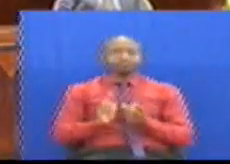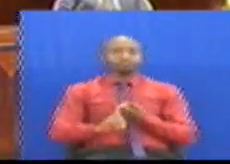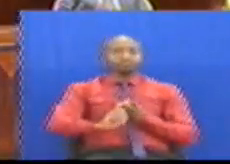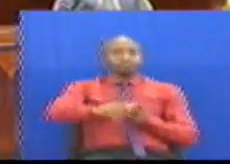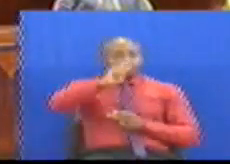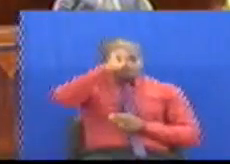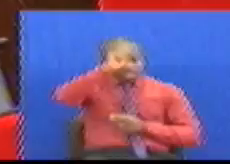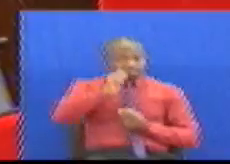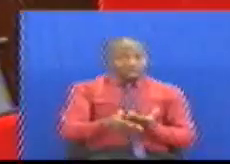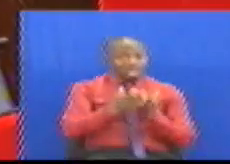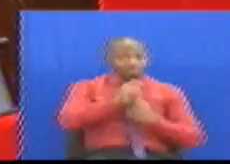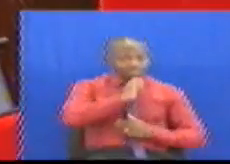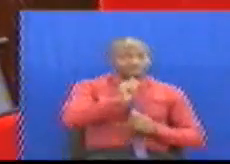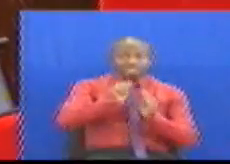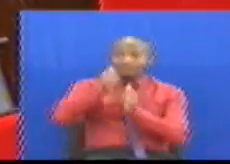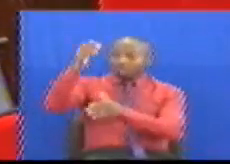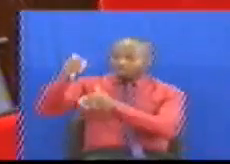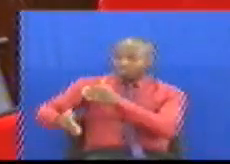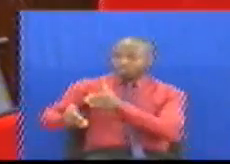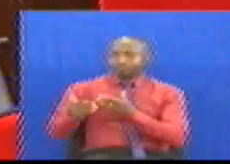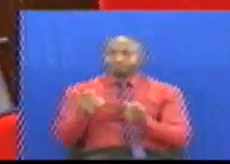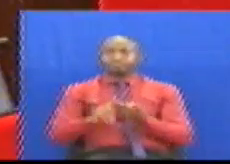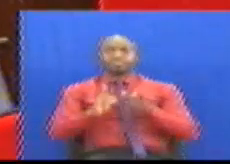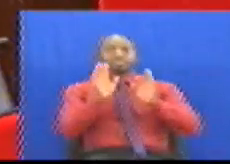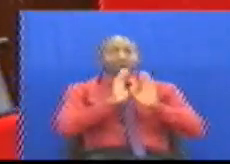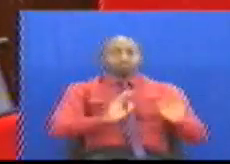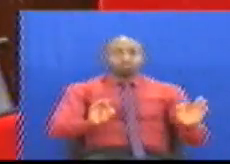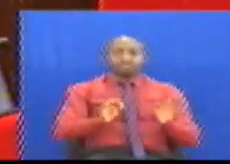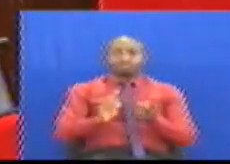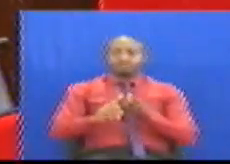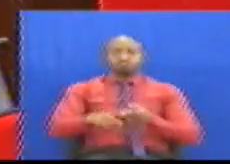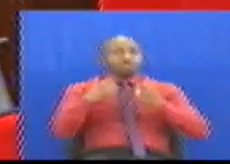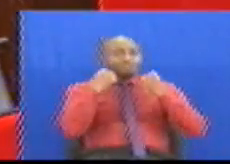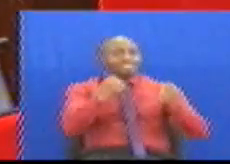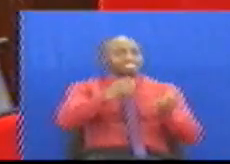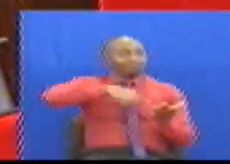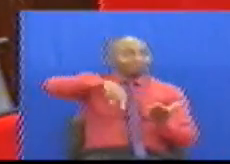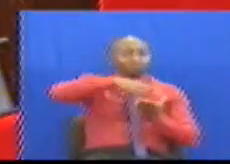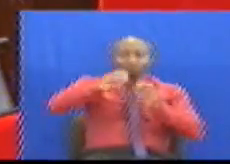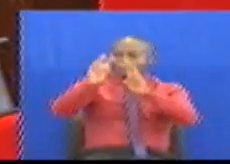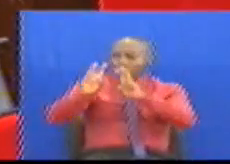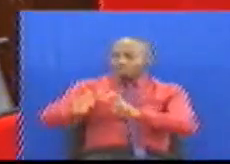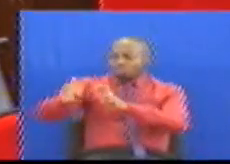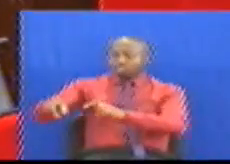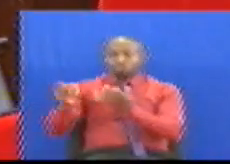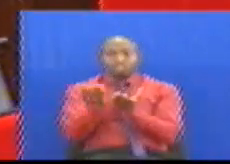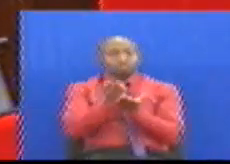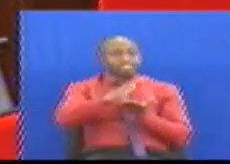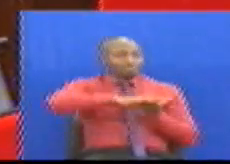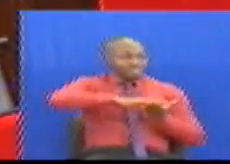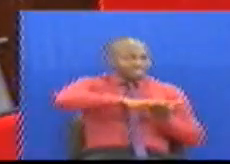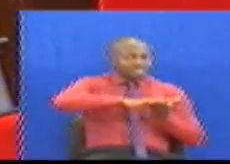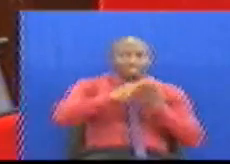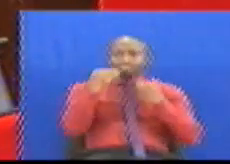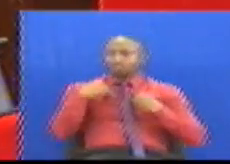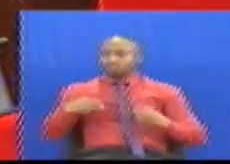Naibu Speaker, la mwisho nataka niseme kwamba ni vizuri tuimarishe vitengo vya kuaguzi katika shule zetu za msingi na shule za sekondari.